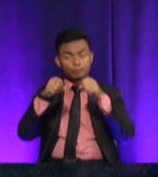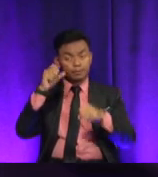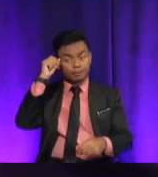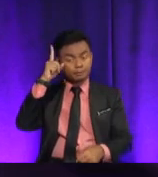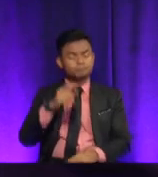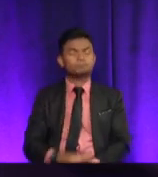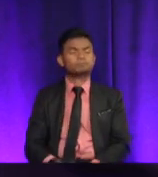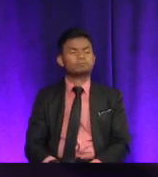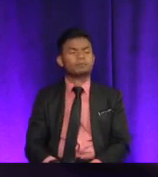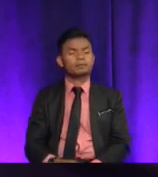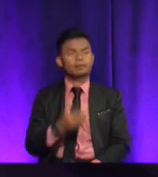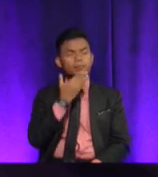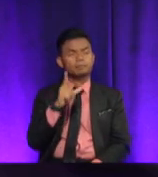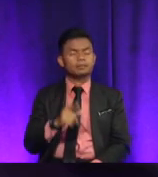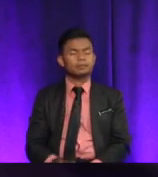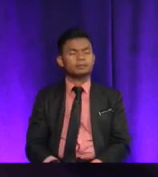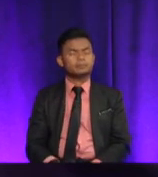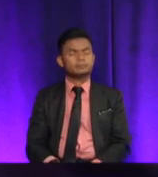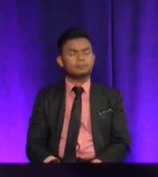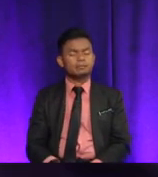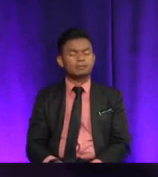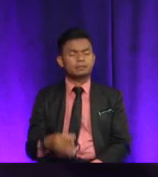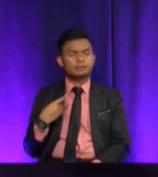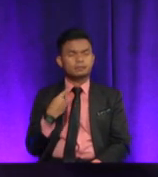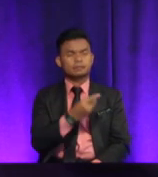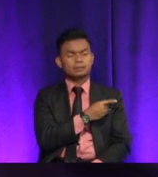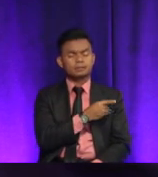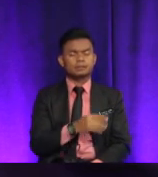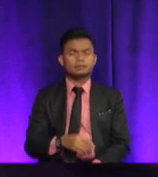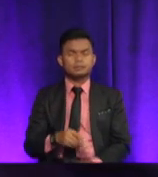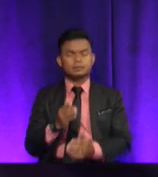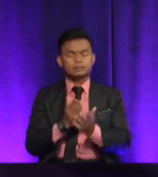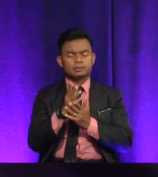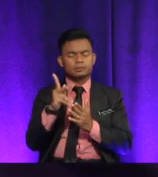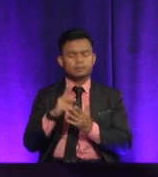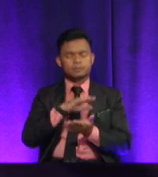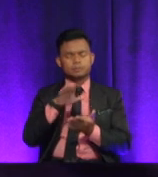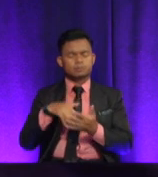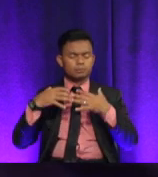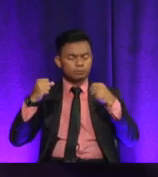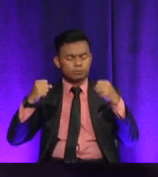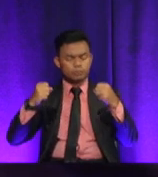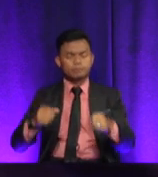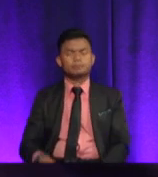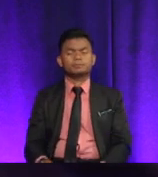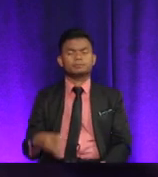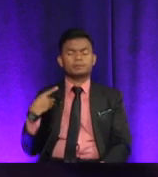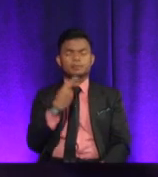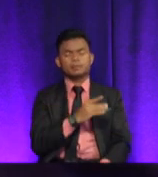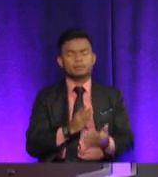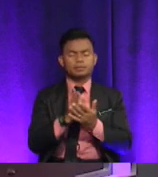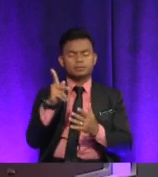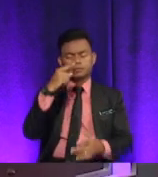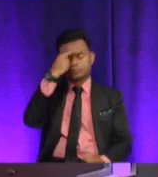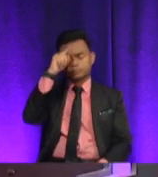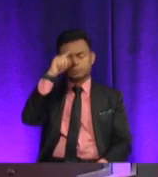Oke so kita teruskan lagi Oke sebab anak-anak boleh kita teruskan sedikit untuk